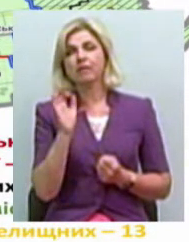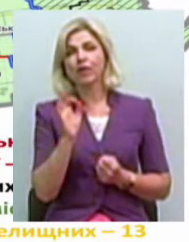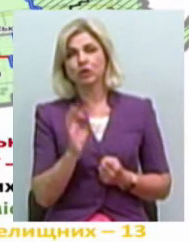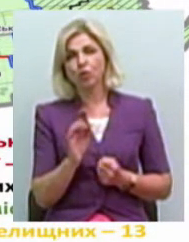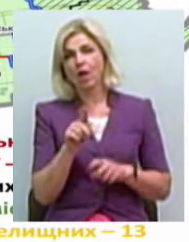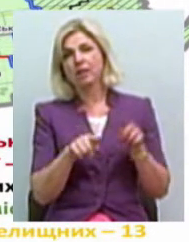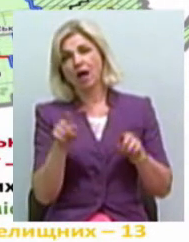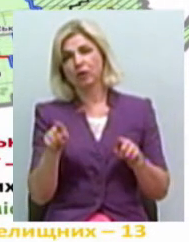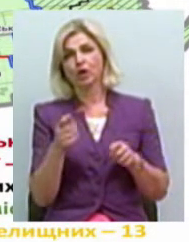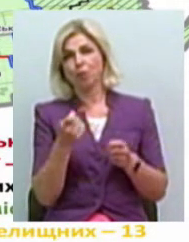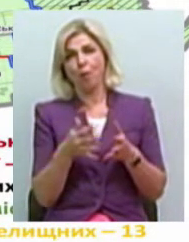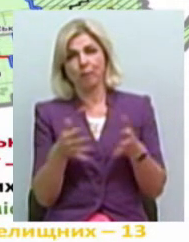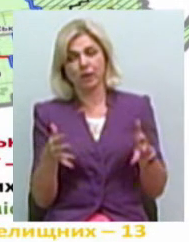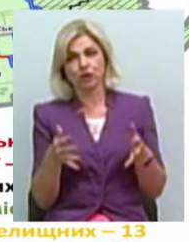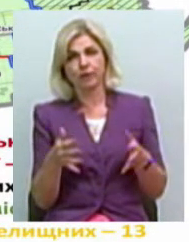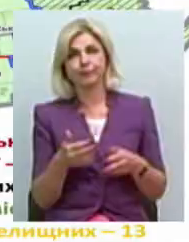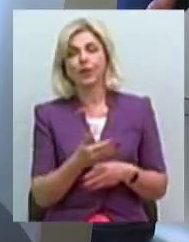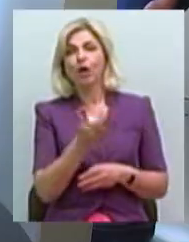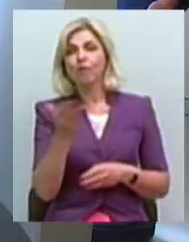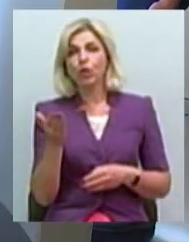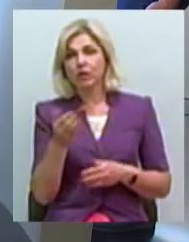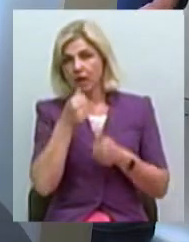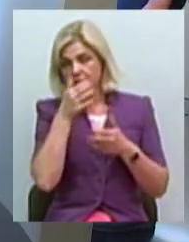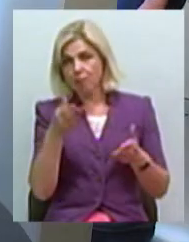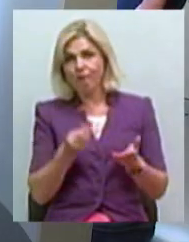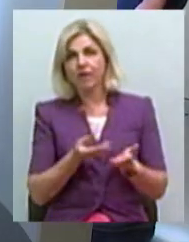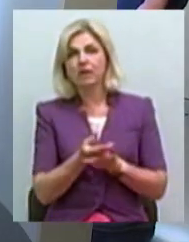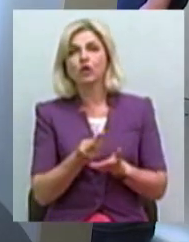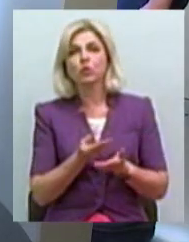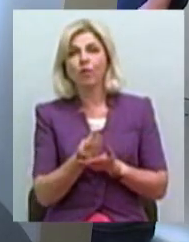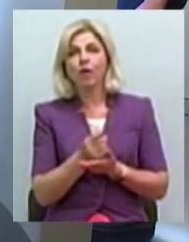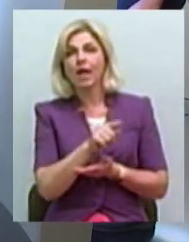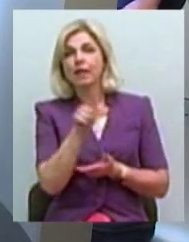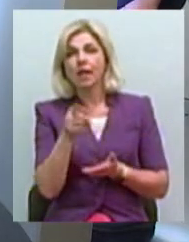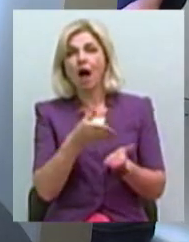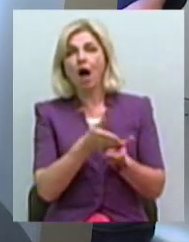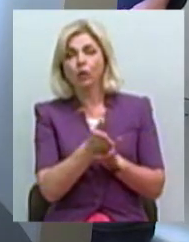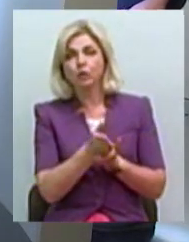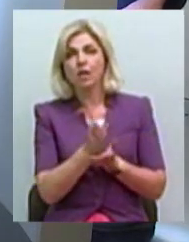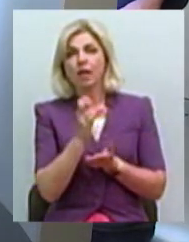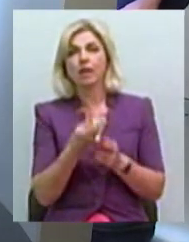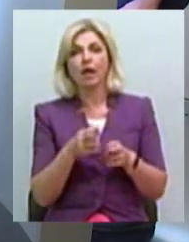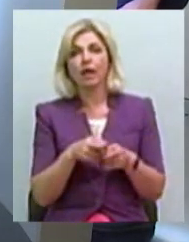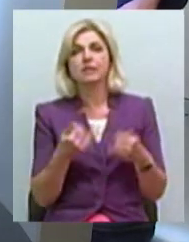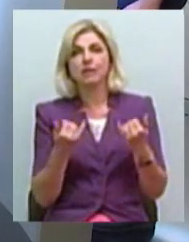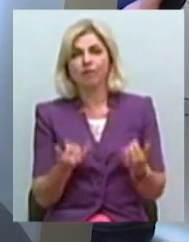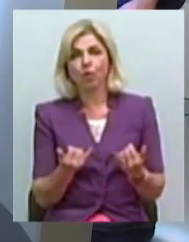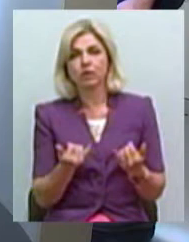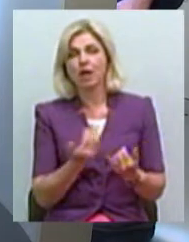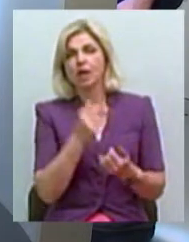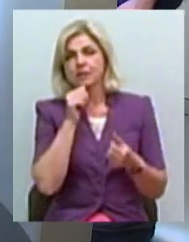деяких трошки більше, от, вони не можуть фінансувати ті галузі, на яких на сьогоднішній день за